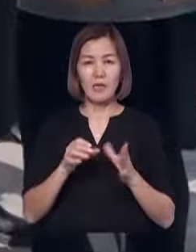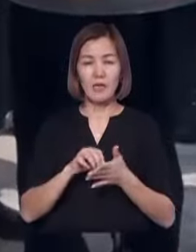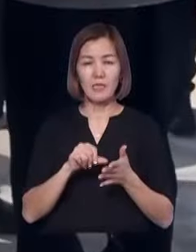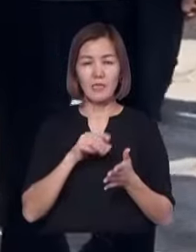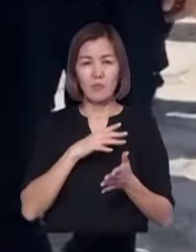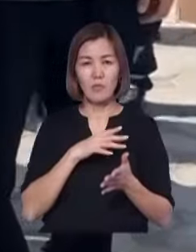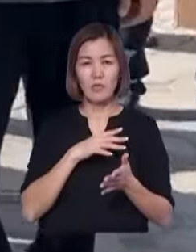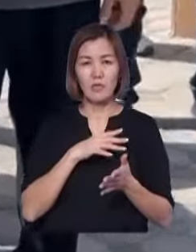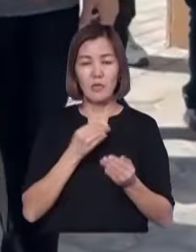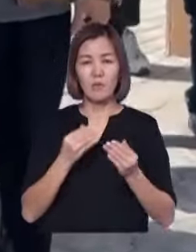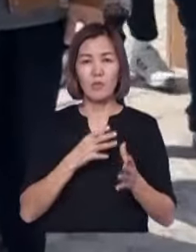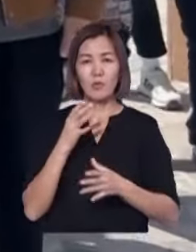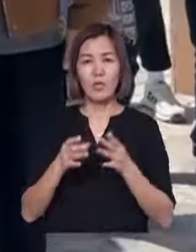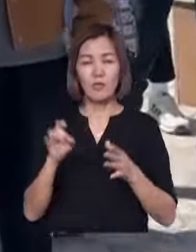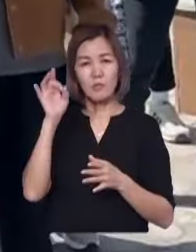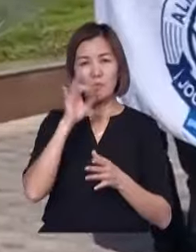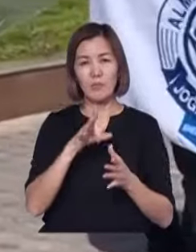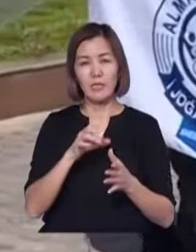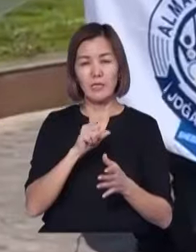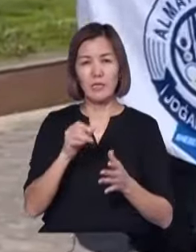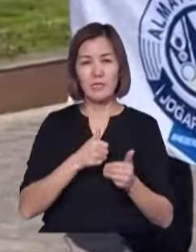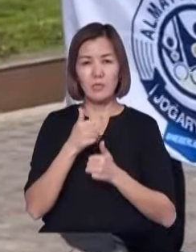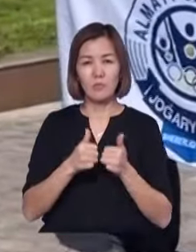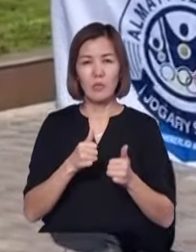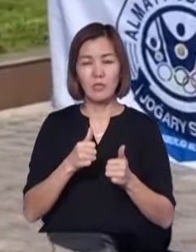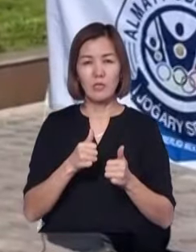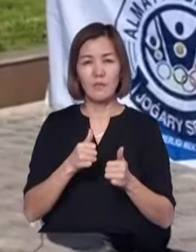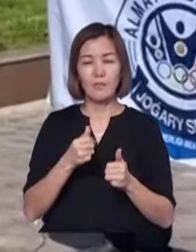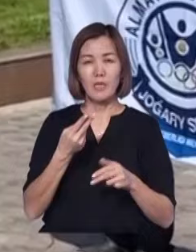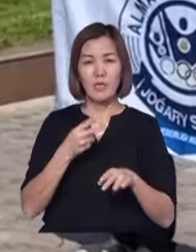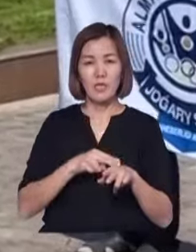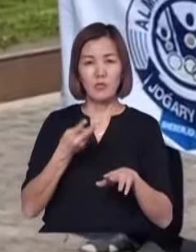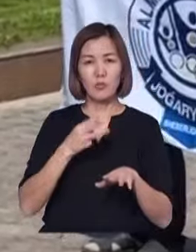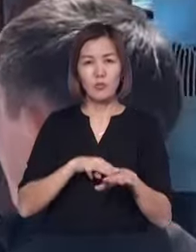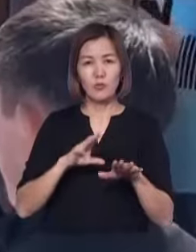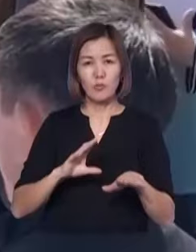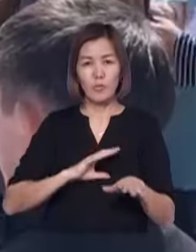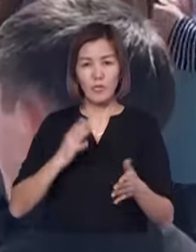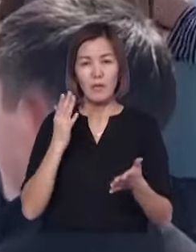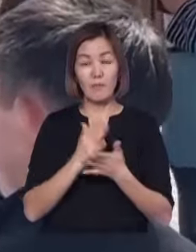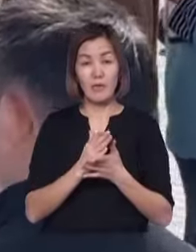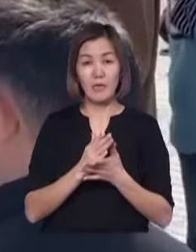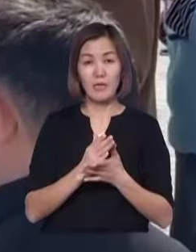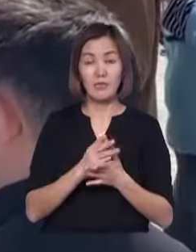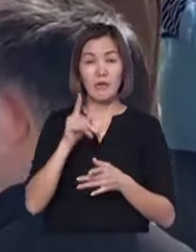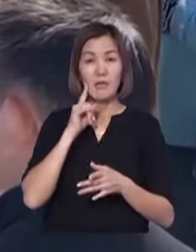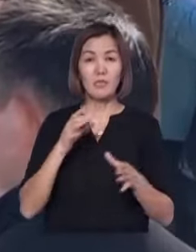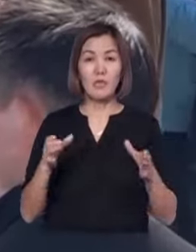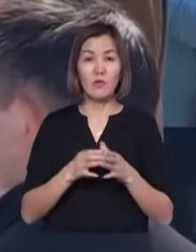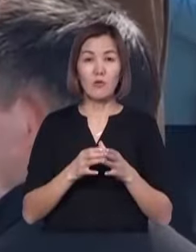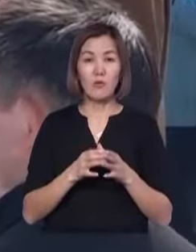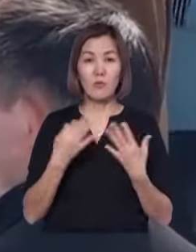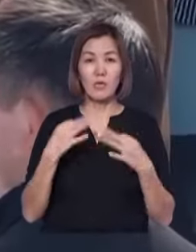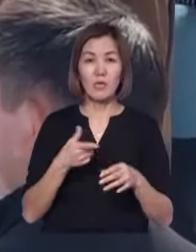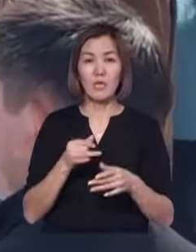Балуанның қоржынына бүгінде әлем чемпионаты мен Азия чемпионатының күміс және қола медалі бар. Айта кетейік, Қазақстан құрамасы үшін бұл